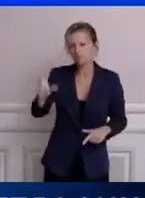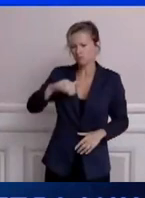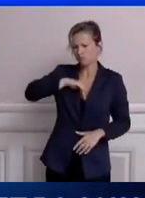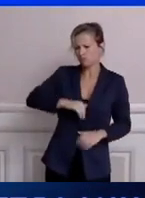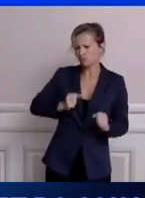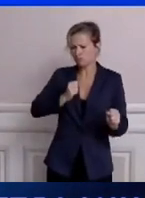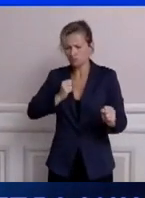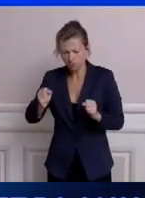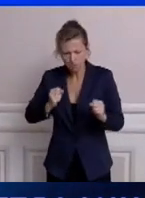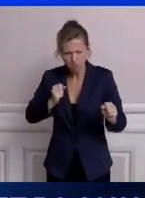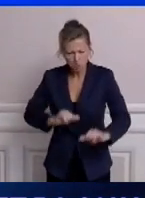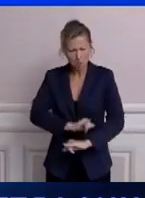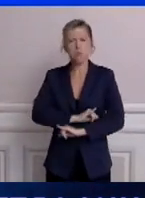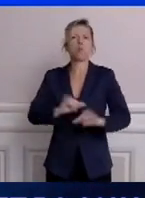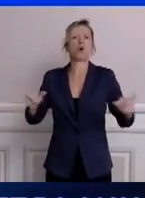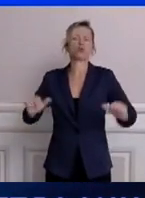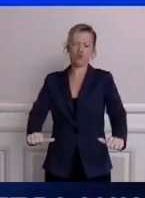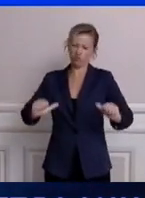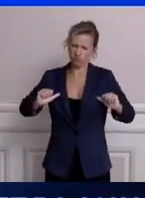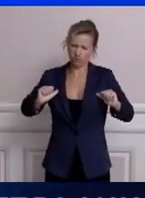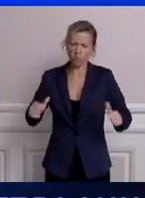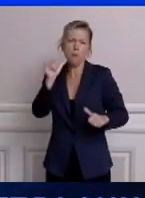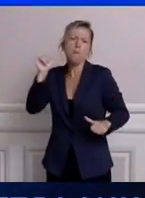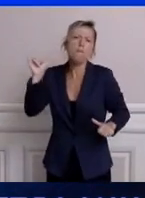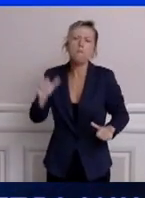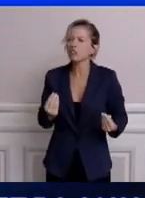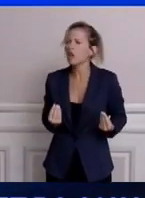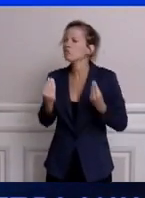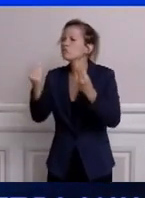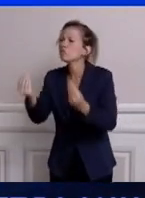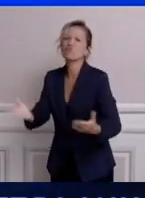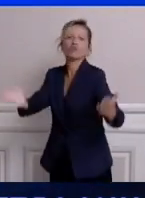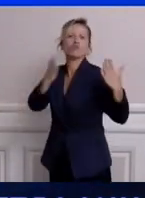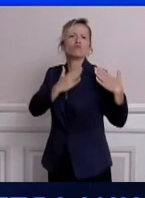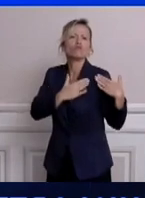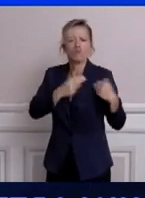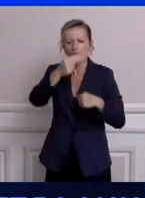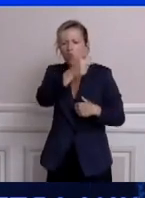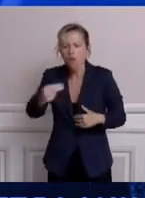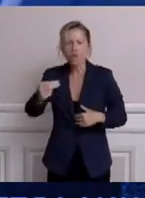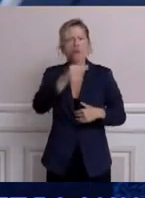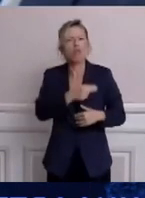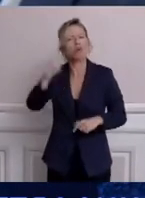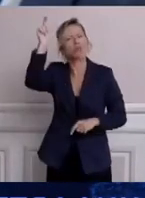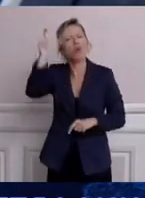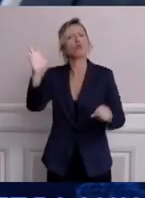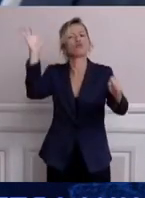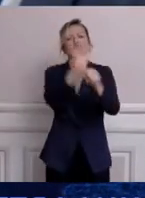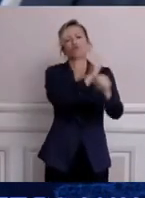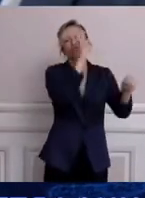εις πέρας όποια αποστολή του ανατέθηκε. Δύσκολες αποστολές τις έφερε σε πέρας